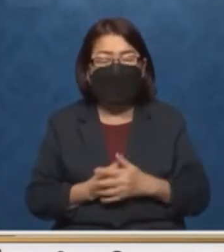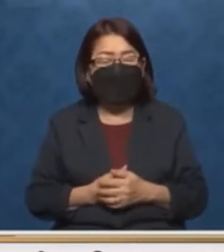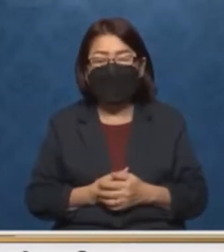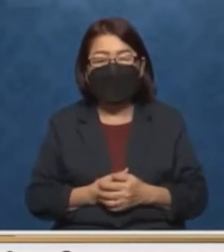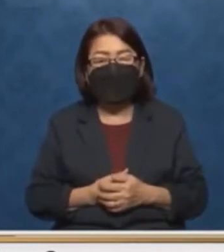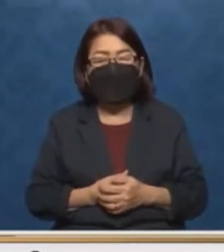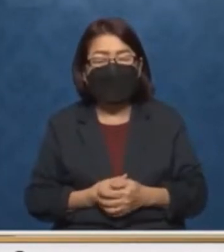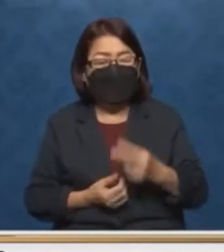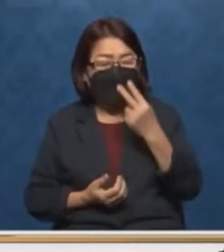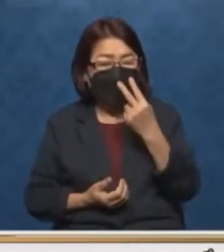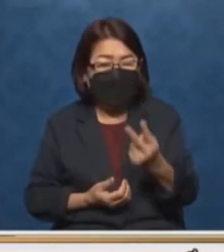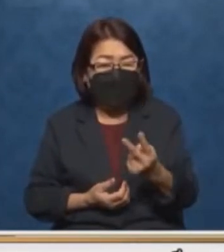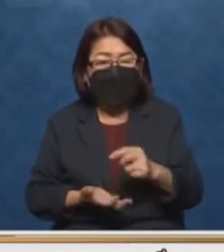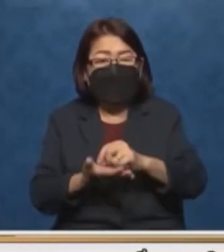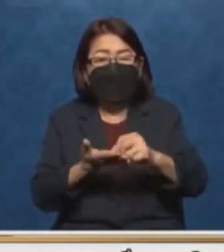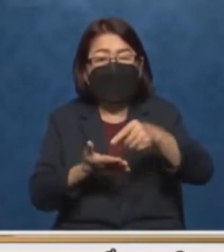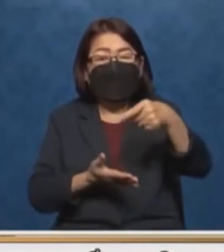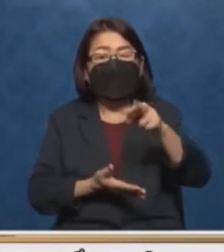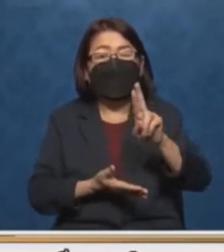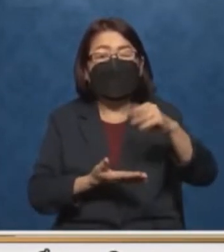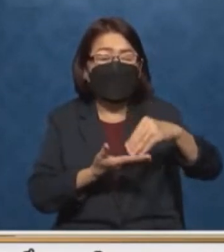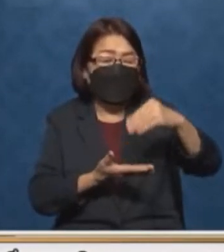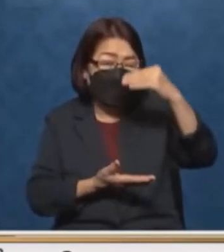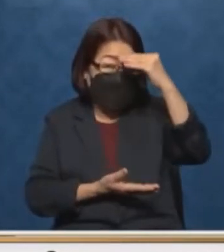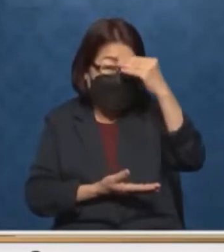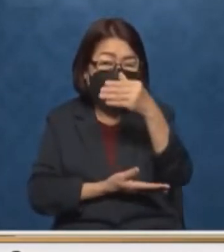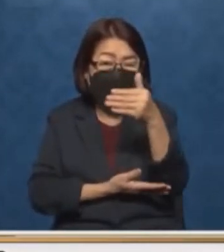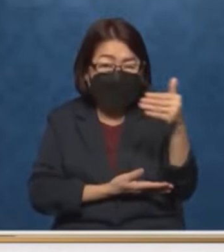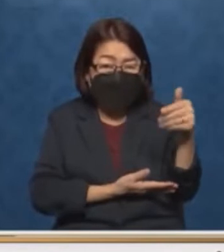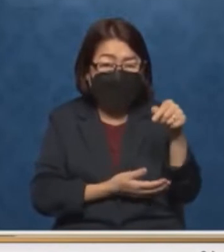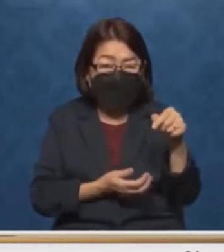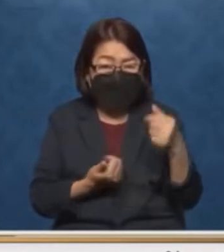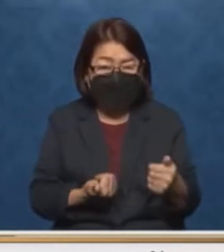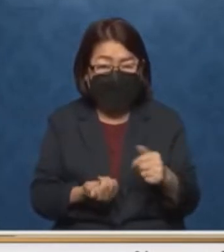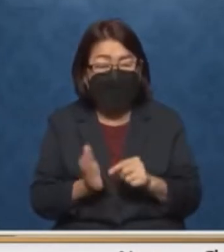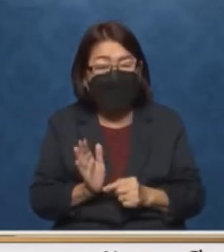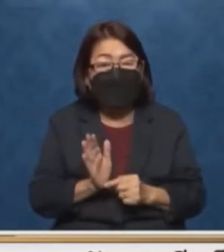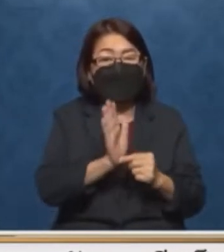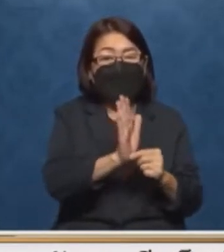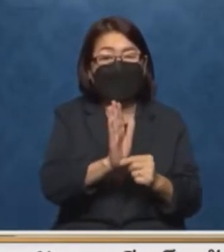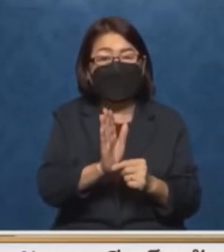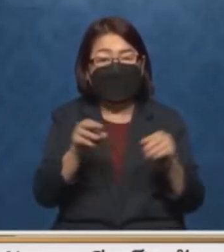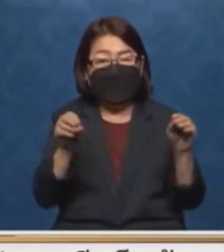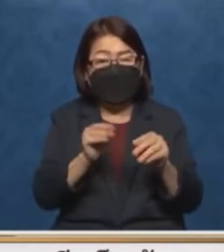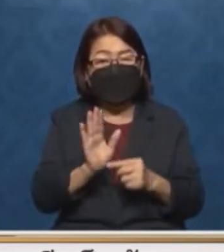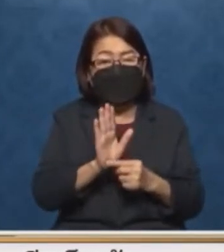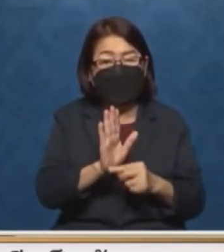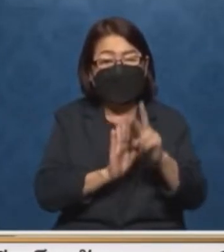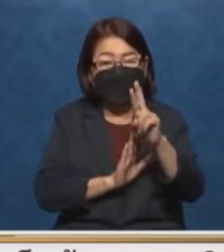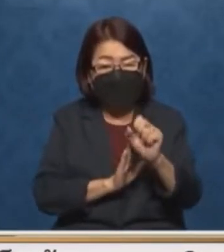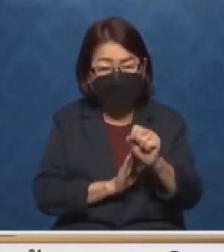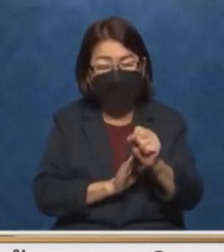ร่างพรบการศึกษาแห่งชาติที่กำลังจะนำเสนอเข้าสู่สภาอยู่ใน